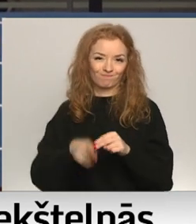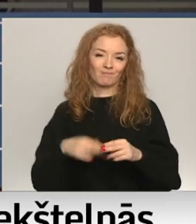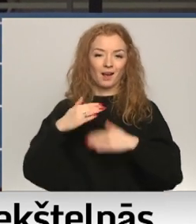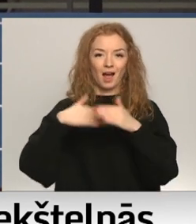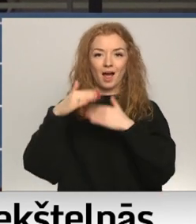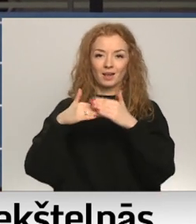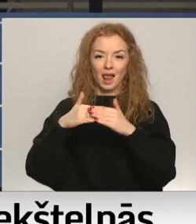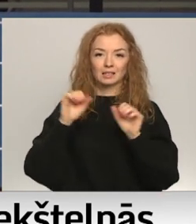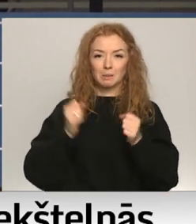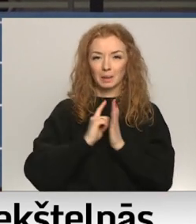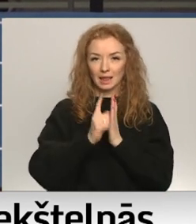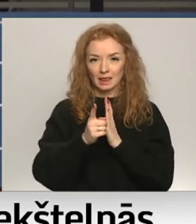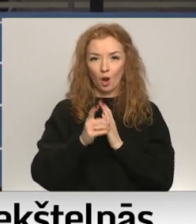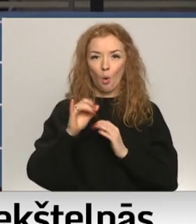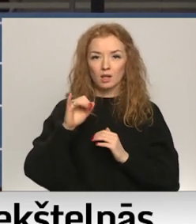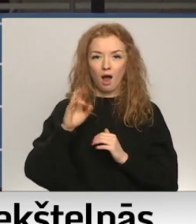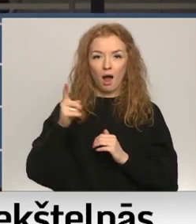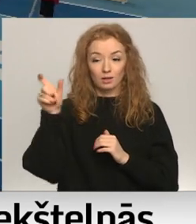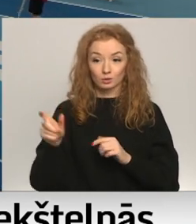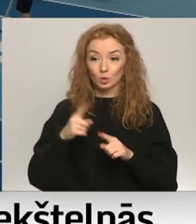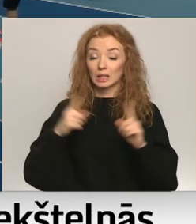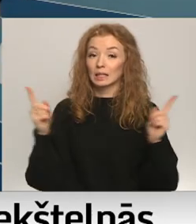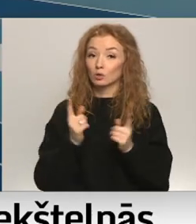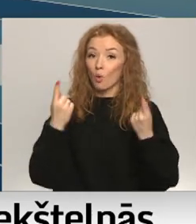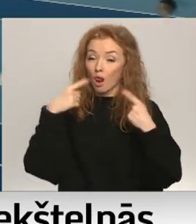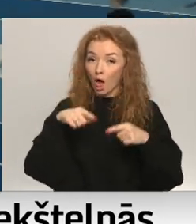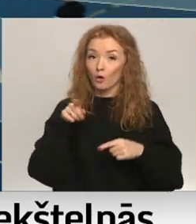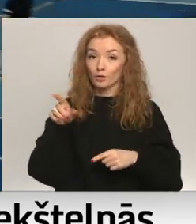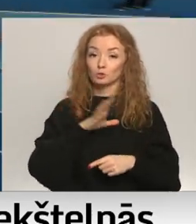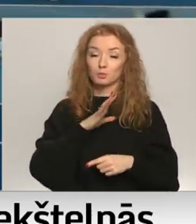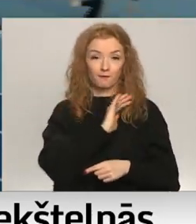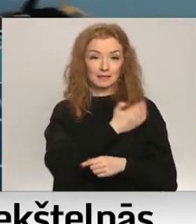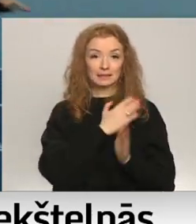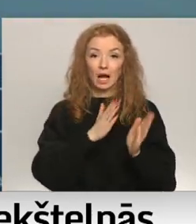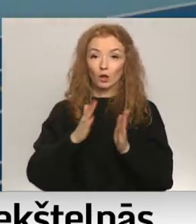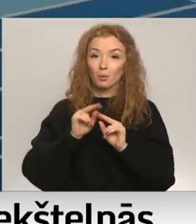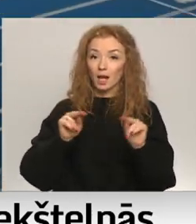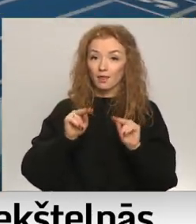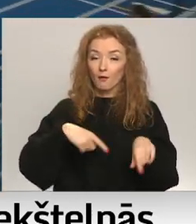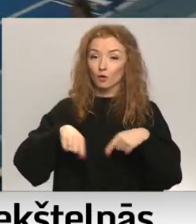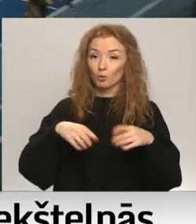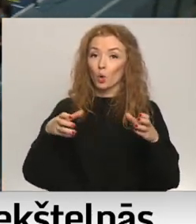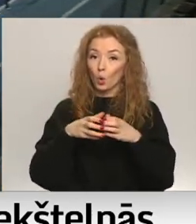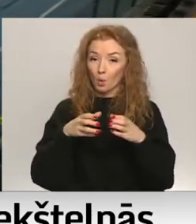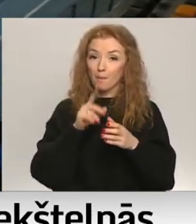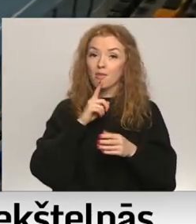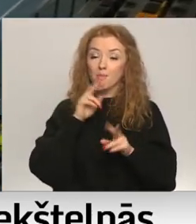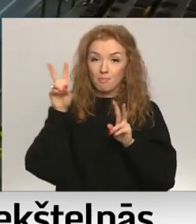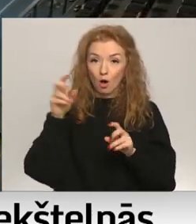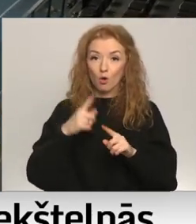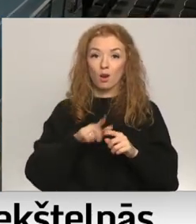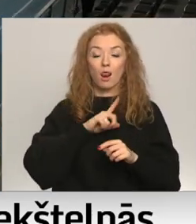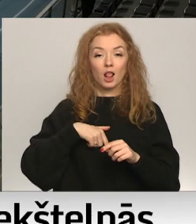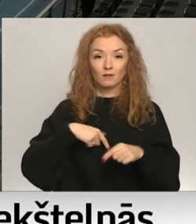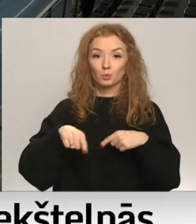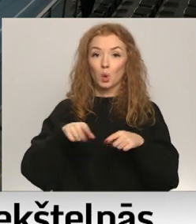sprinteris Staņislavs Olijārs. Īsu laika periodu Olijārs bija fiziskās sagatavotības treners futbola klubam Liepāja un Latvijas futbola